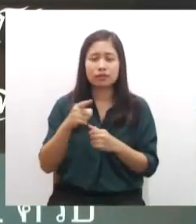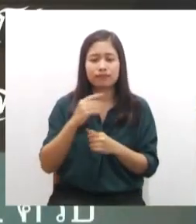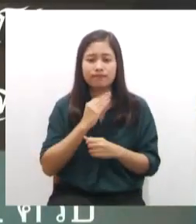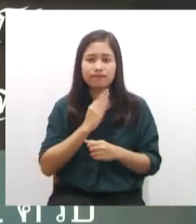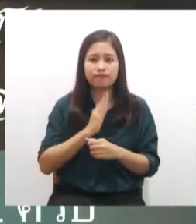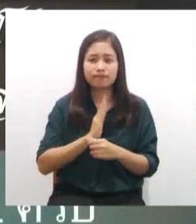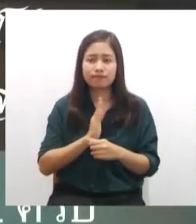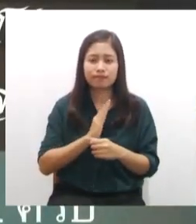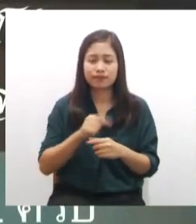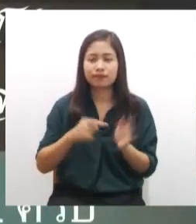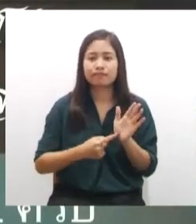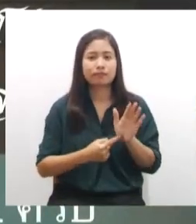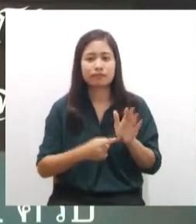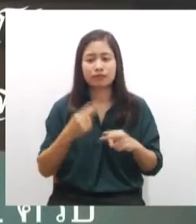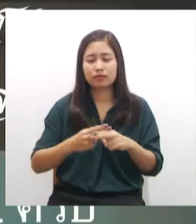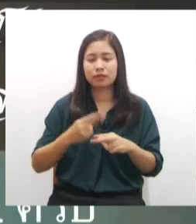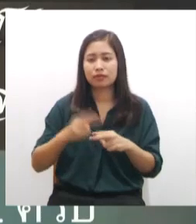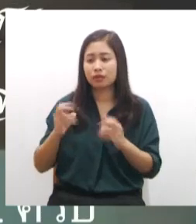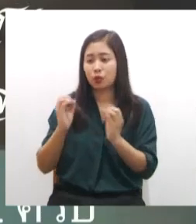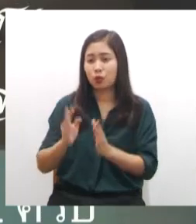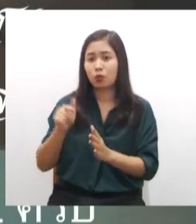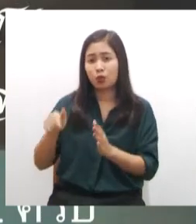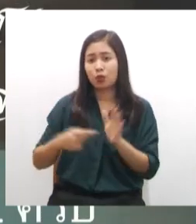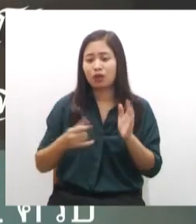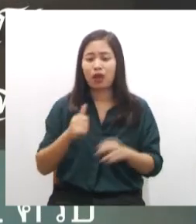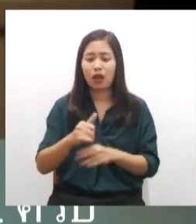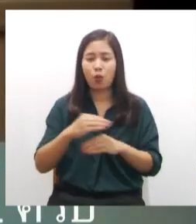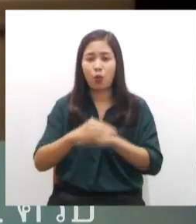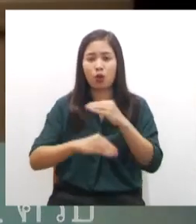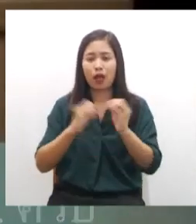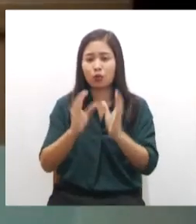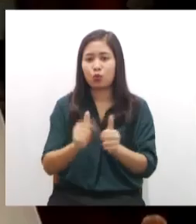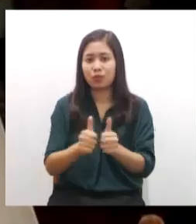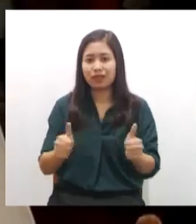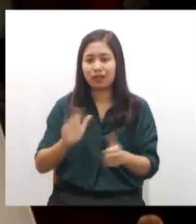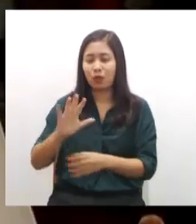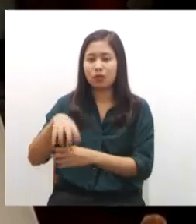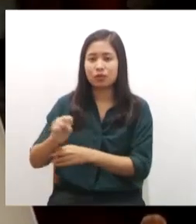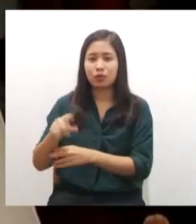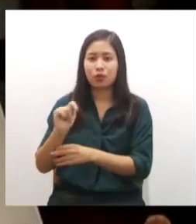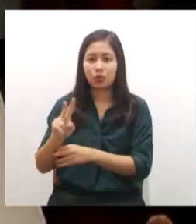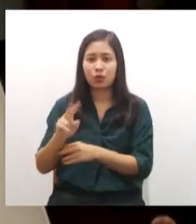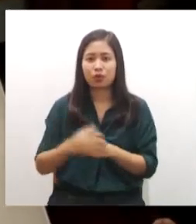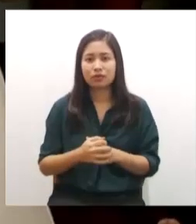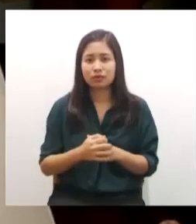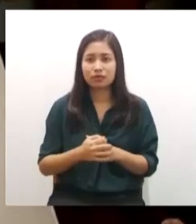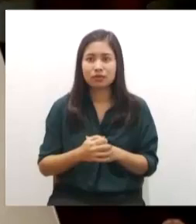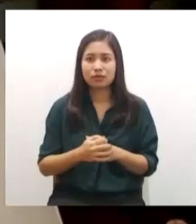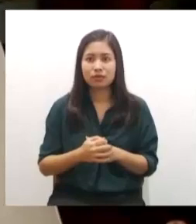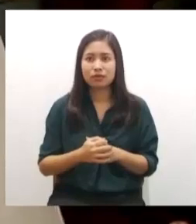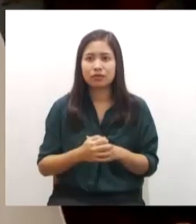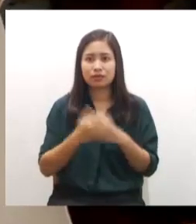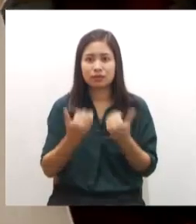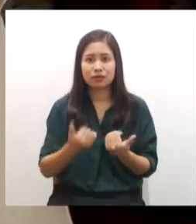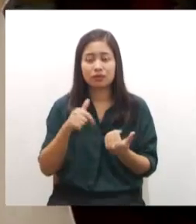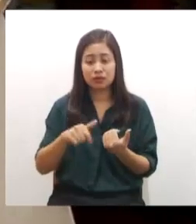จะเสนอชื่อเมื่อมีโครงการครูดีสีสพทครับ เพื่อนครูคะการเป็น